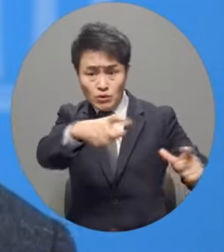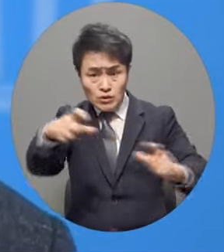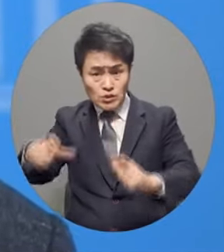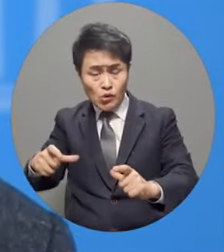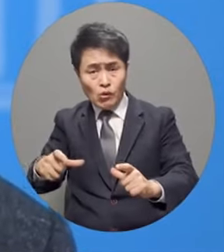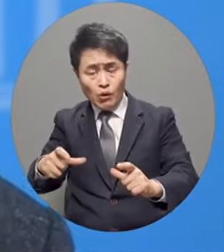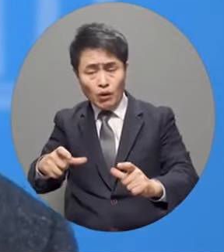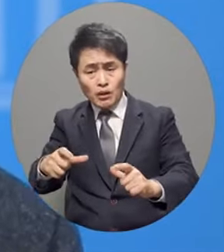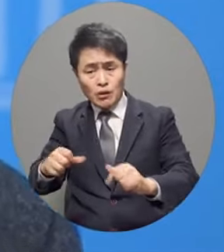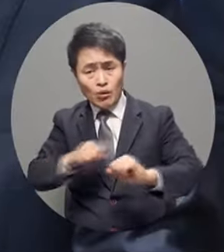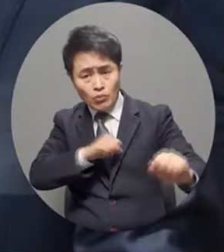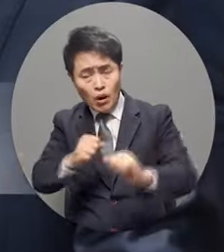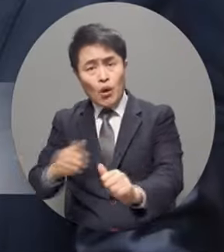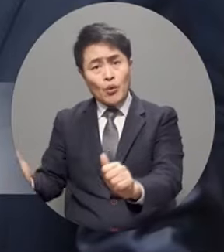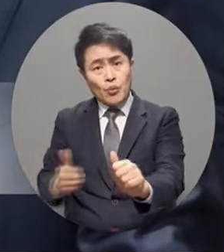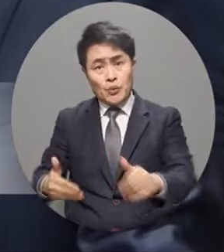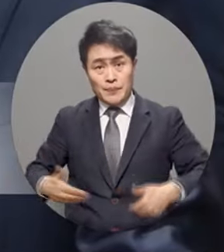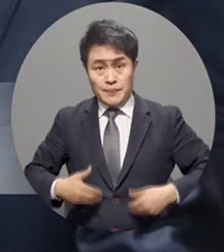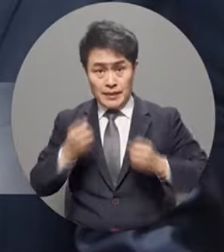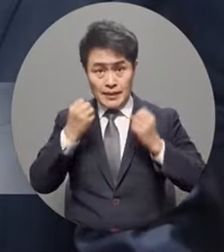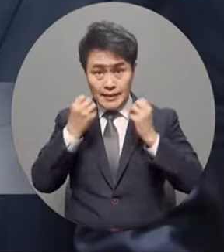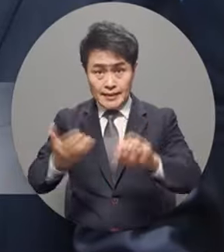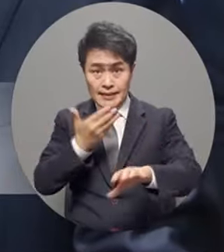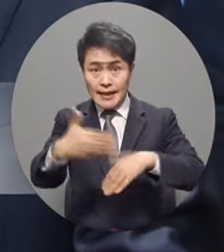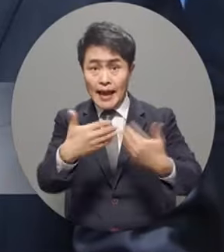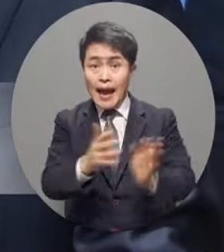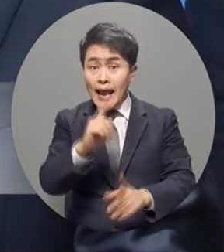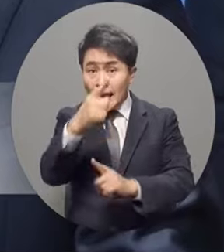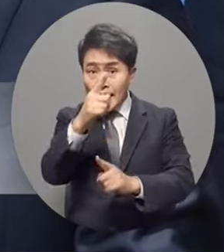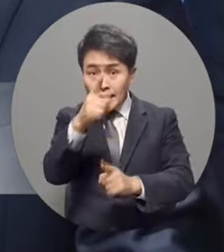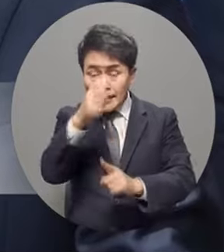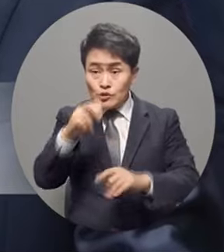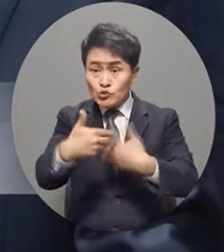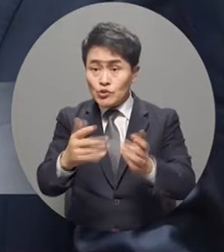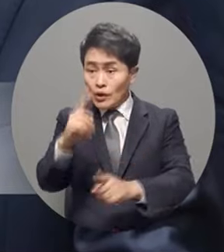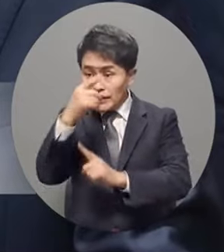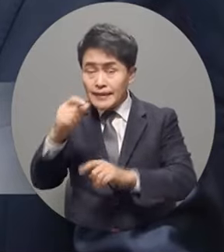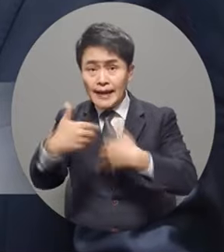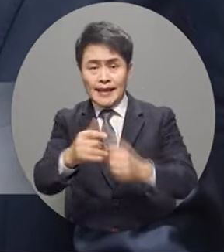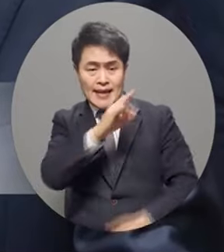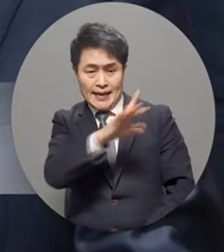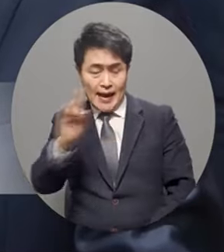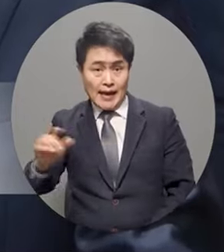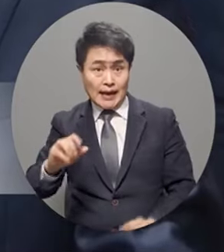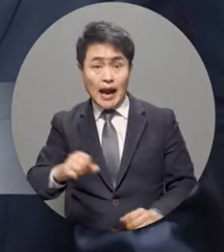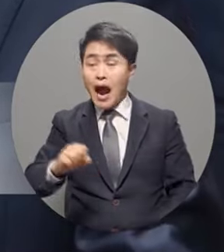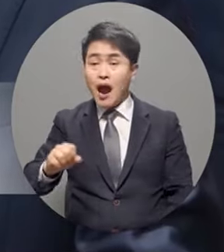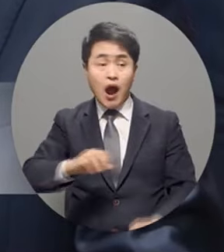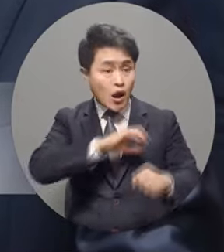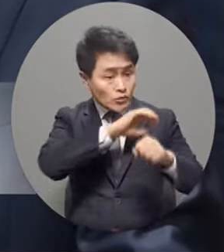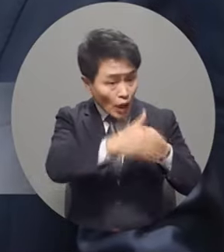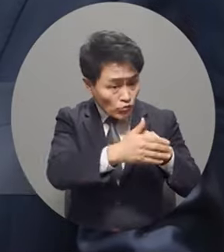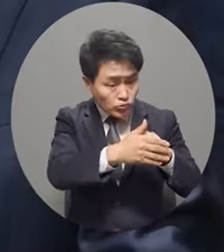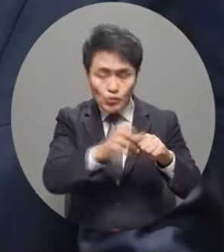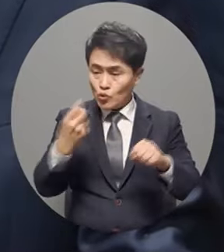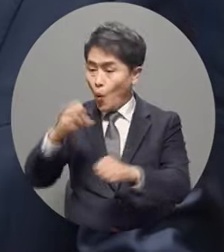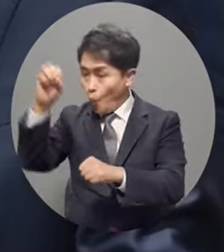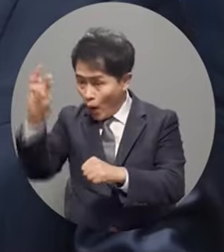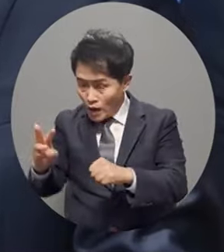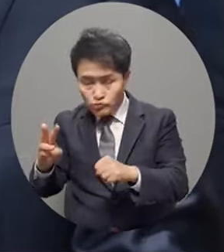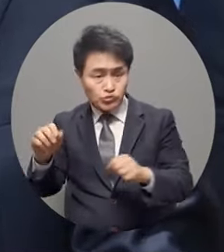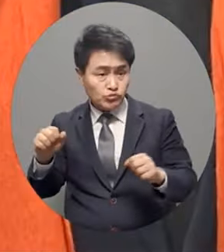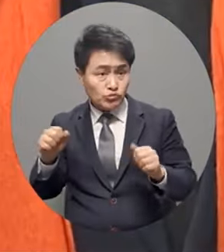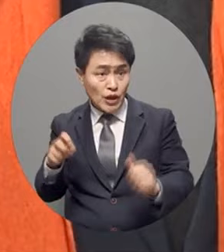바람몰이에 나서야 합니다. 개혁신당은 따라서 이준석, 이낙연 쌍두마차를 각각 대구와 광주에 출마시키는 방안도 검토하고